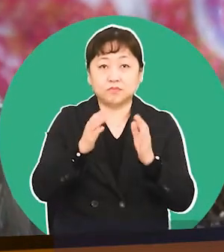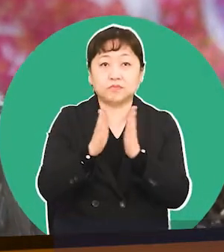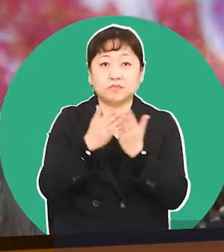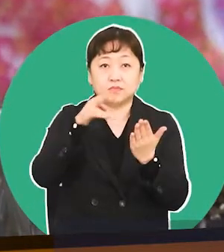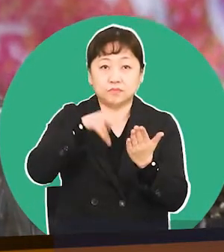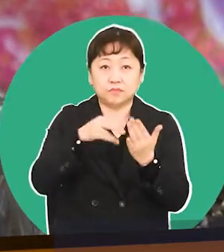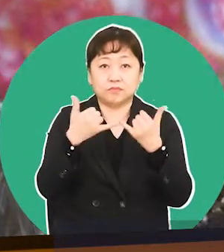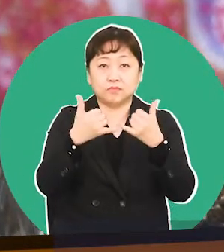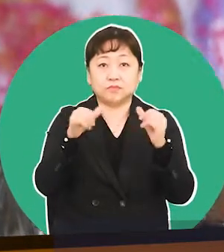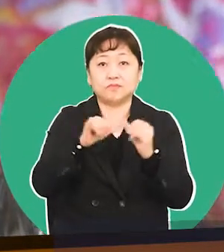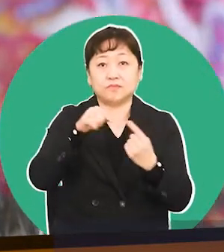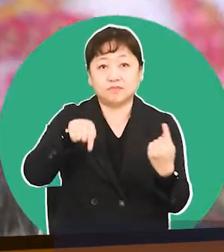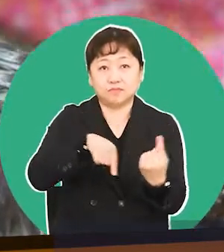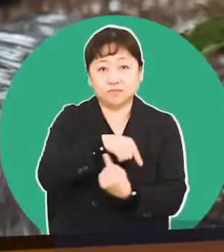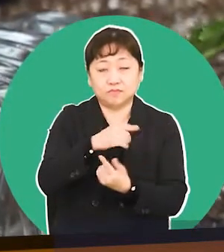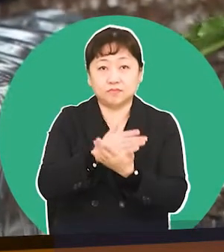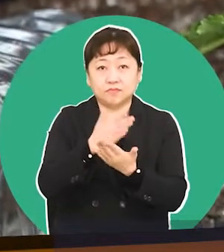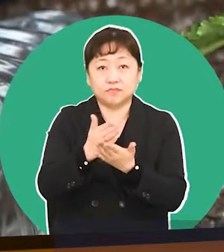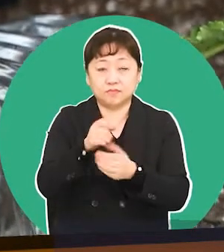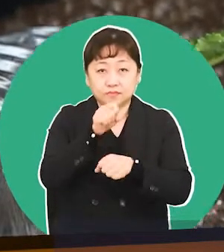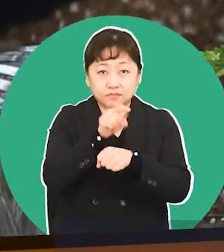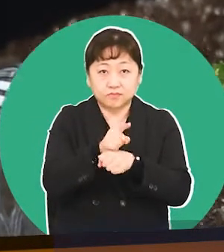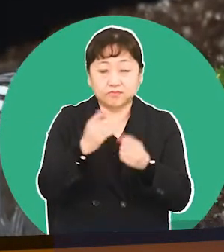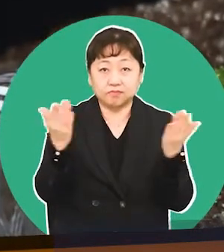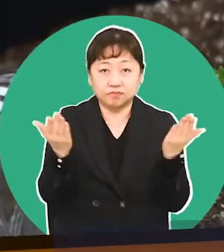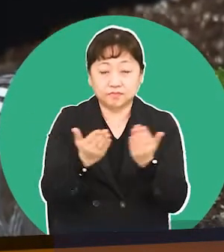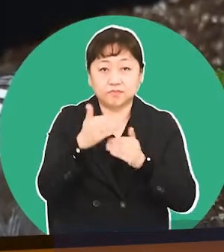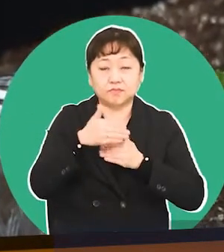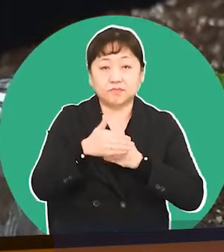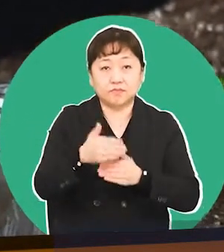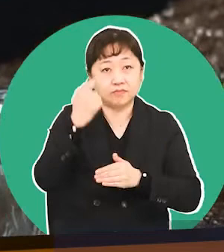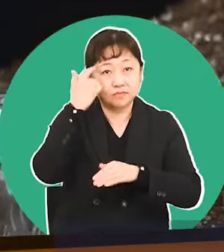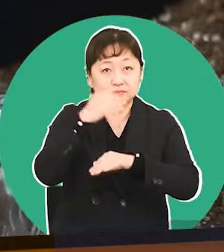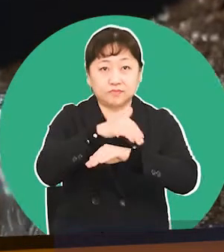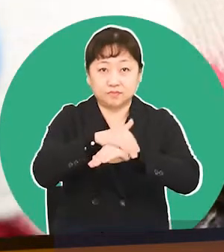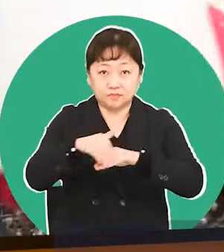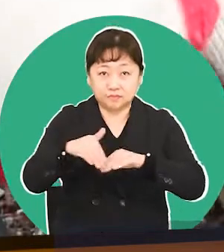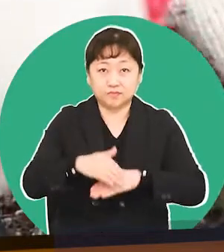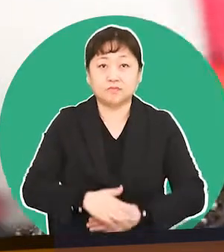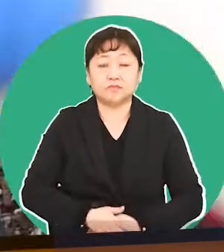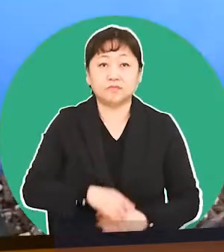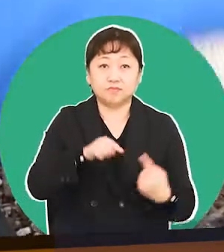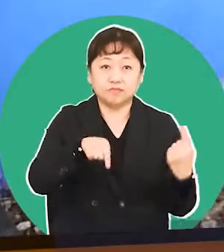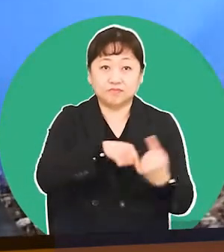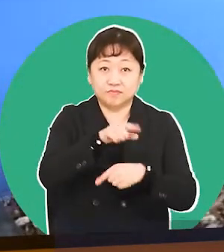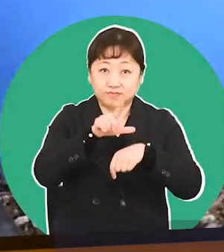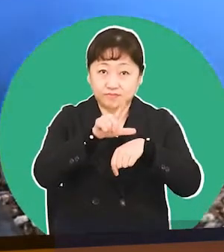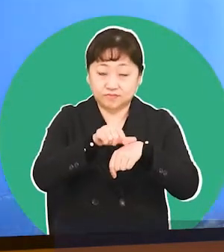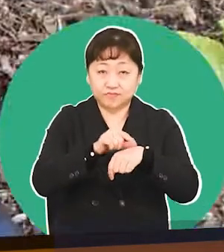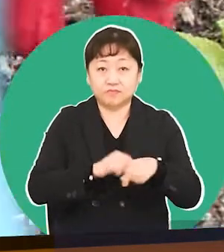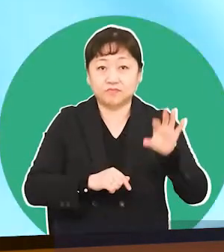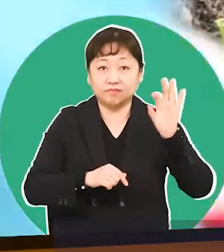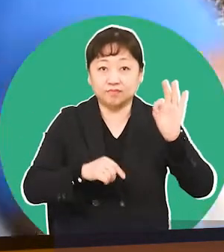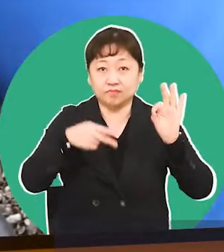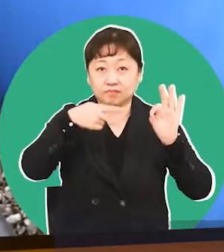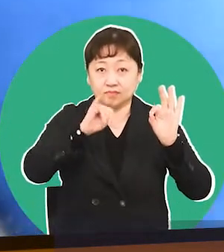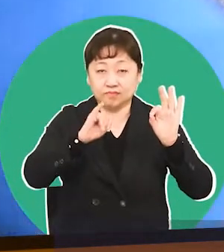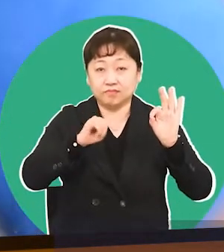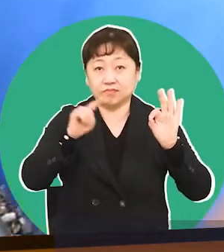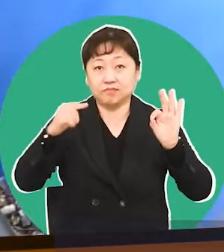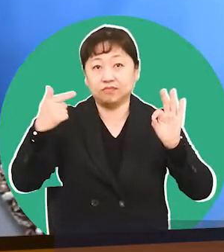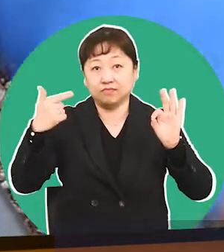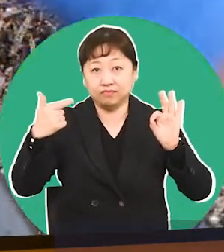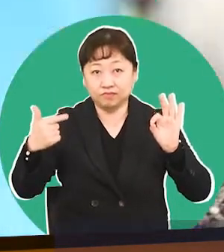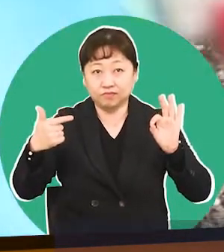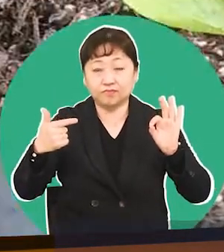공동체 운영 등 다양한 지역 특색 사업을 진행할 계획인데요 행복마을 관리소에 운영시간은 오전 10시부터